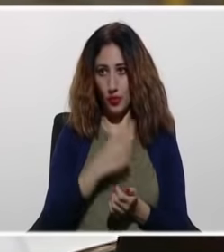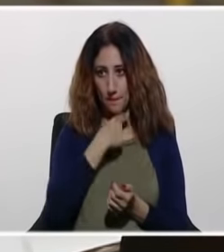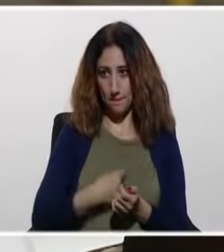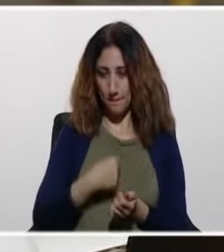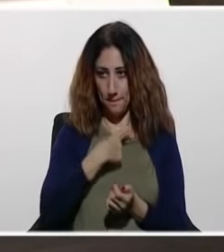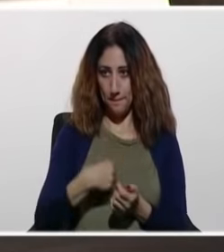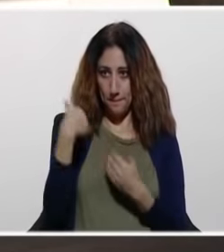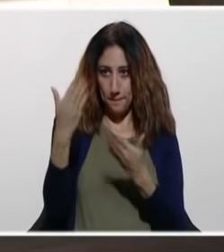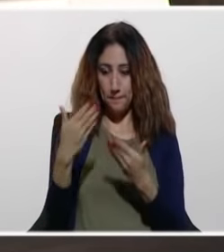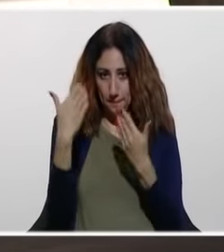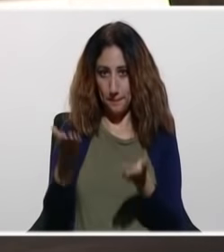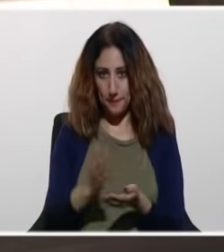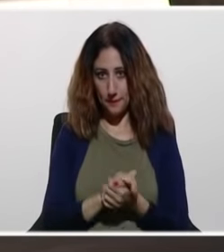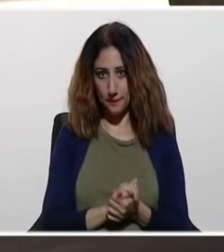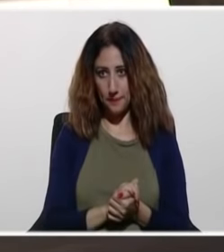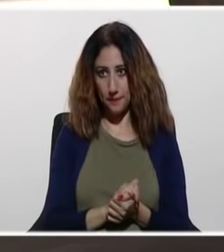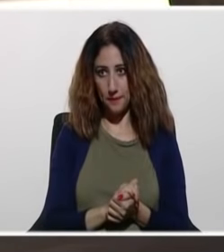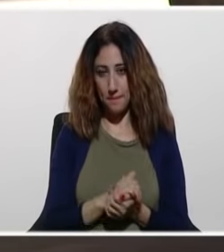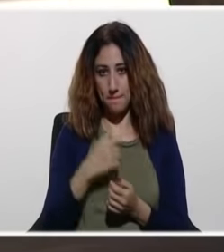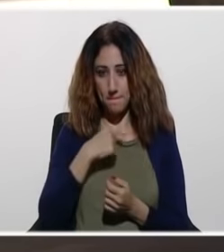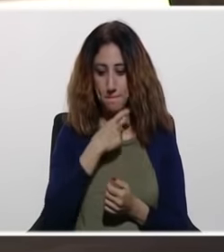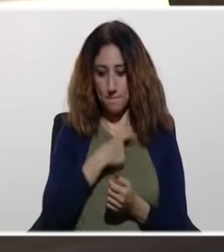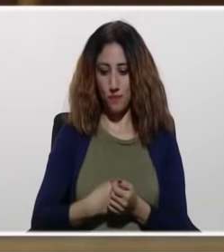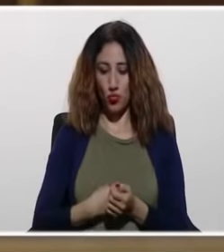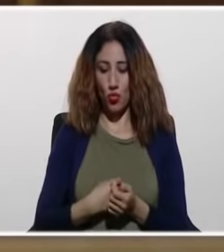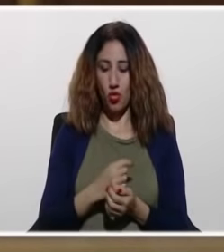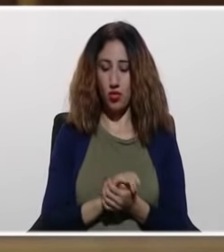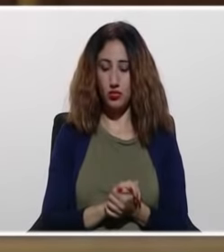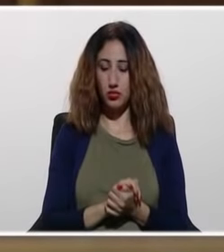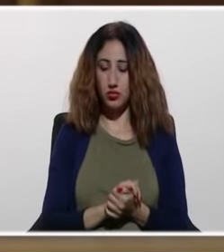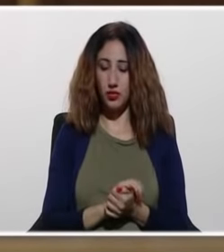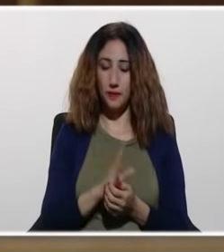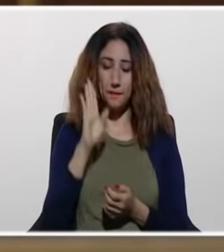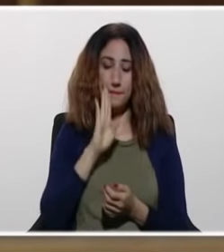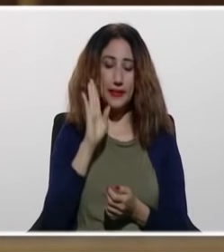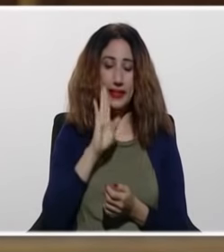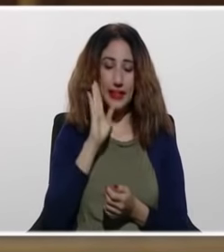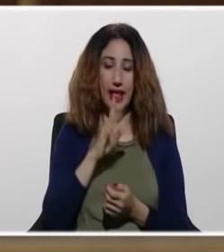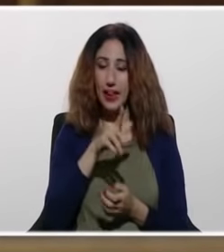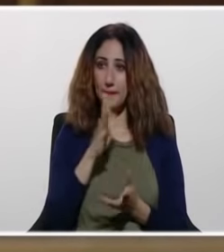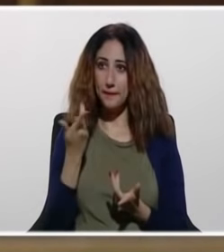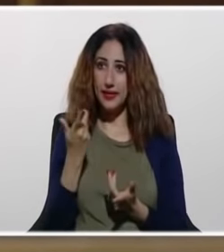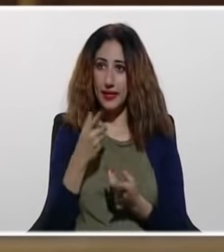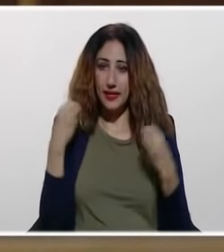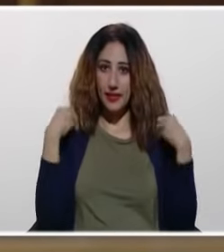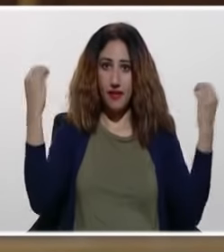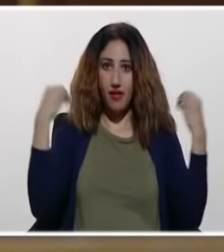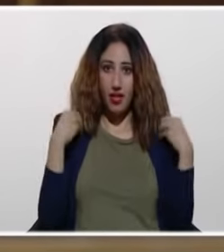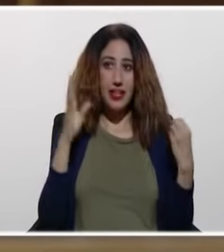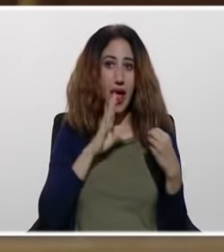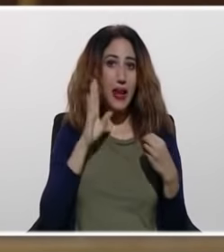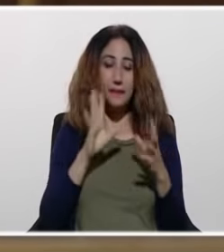خدتيها. اه تعتبر دي احسن بطولات انا حباها. ايه بقى اللي اتعلمتيه من التفوق اللي انت عاملاه الرياضي الرائع ده؟ يعني